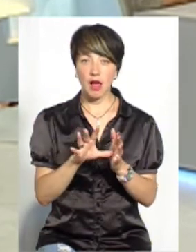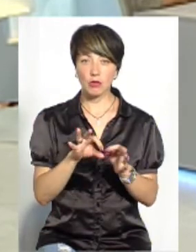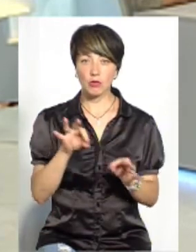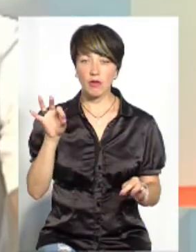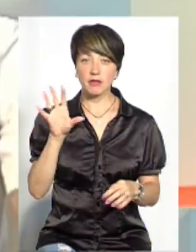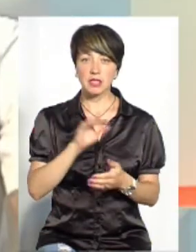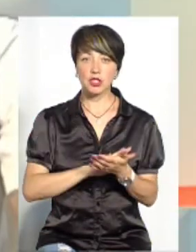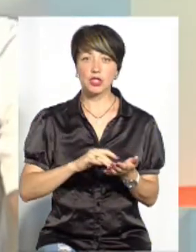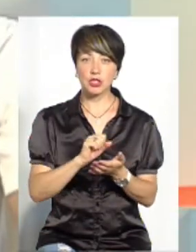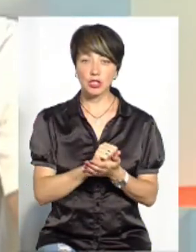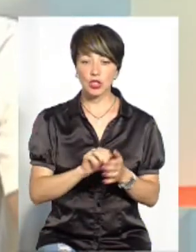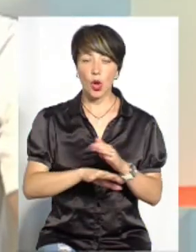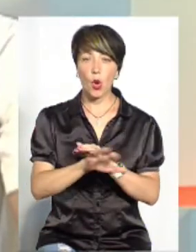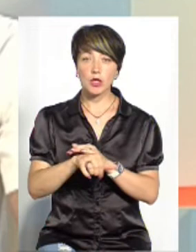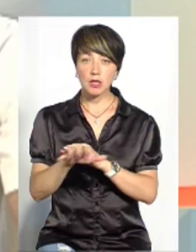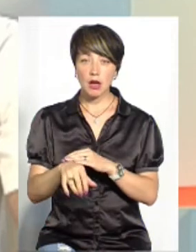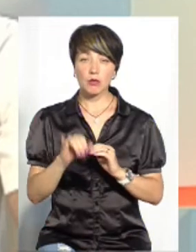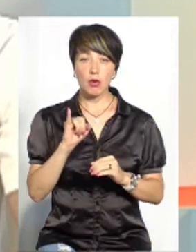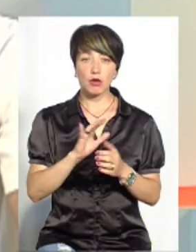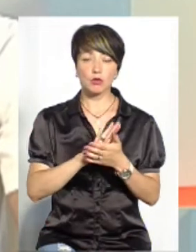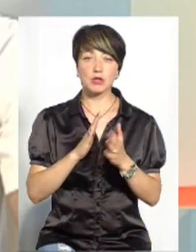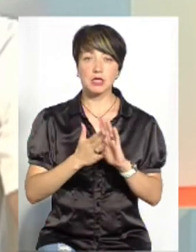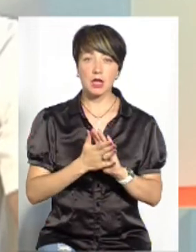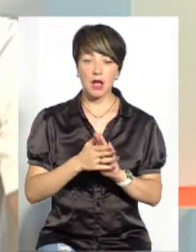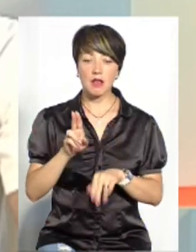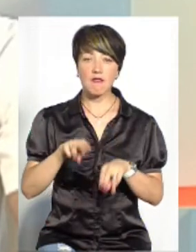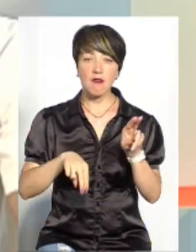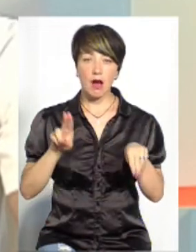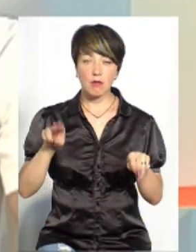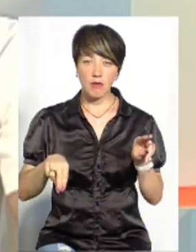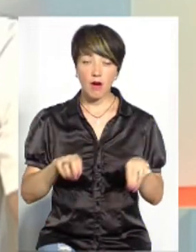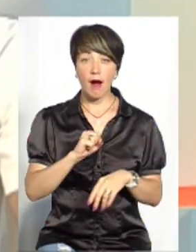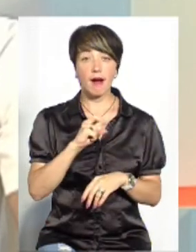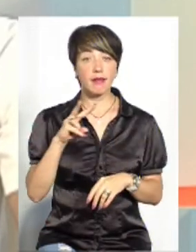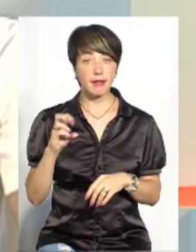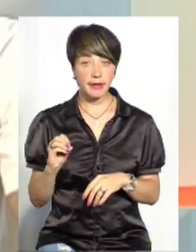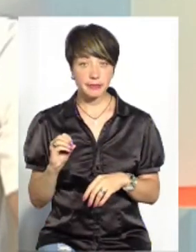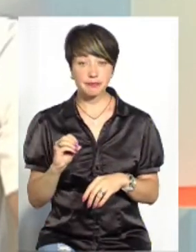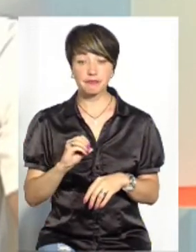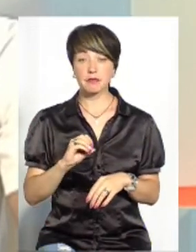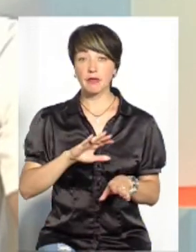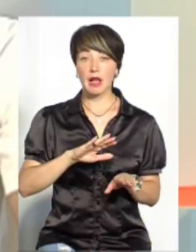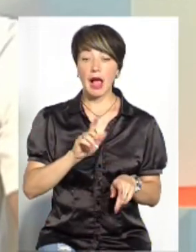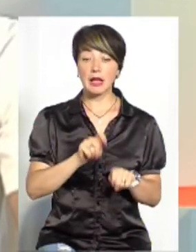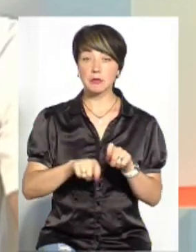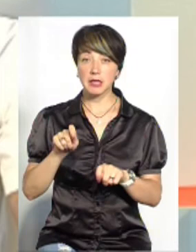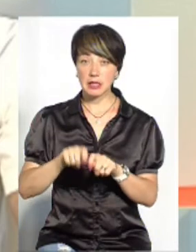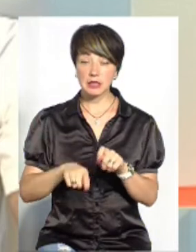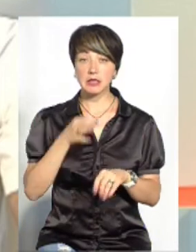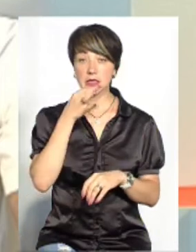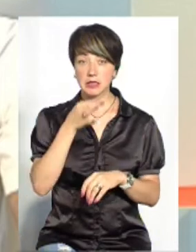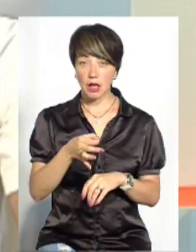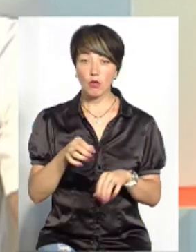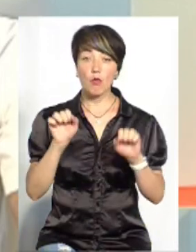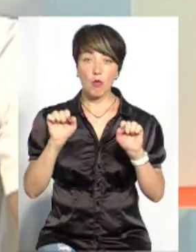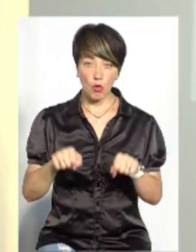все знищено і розкрадене, в поганому стані фарбове покриття, але технічна експертиза сказала, що